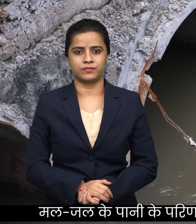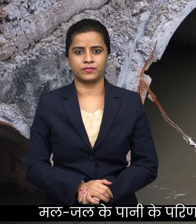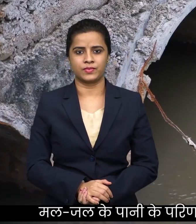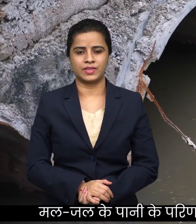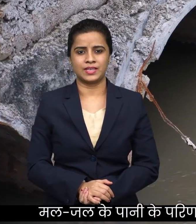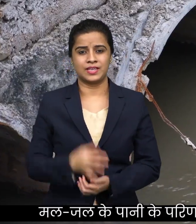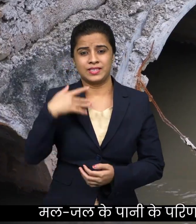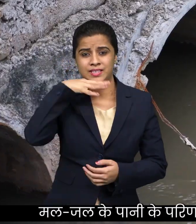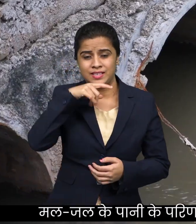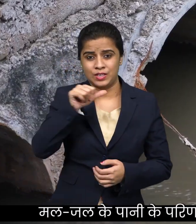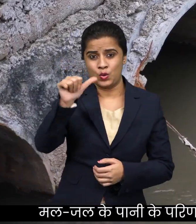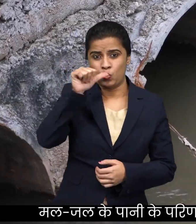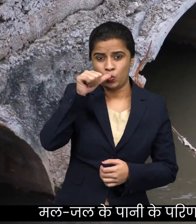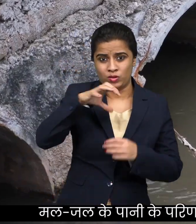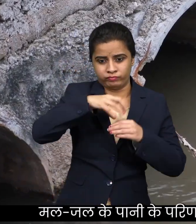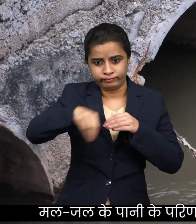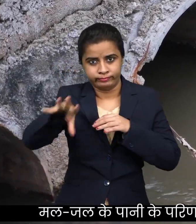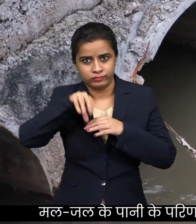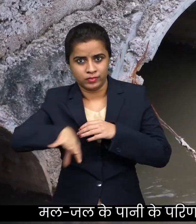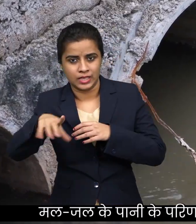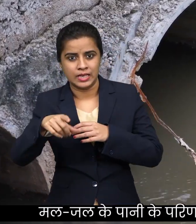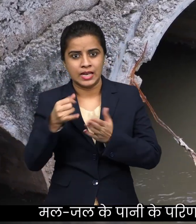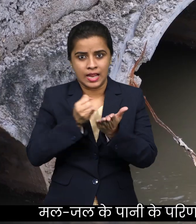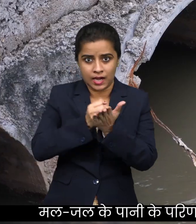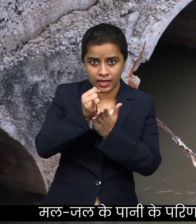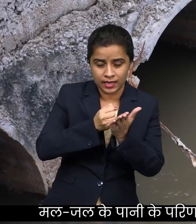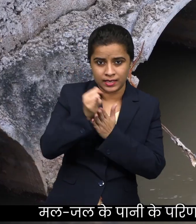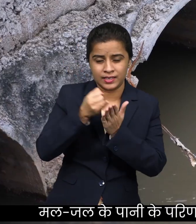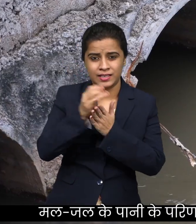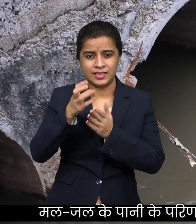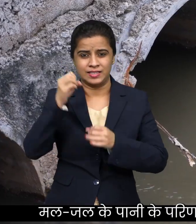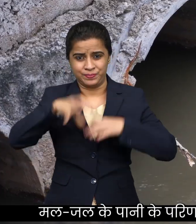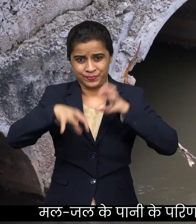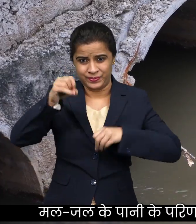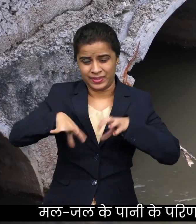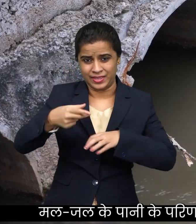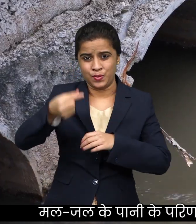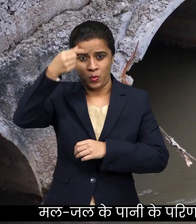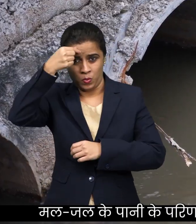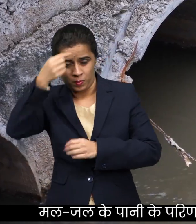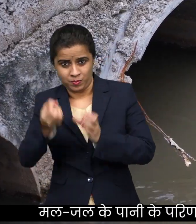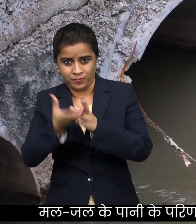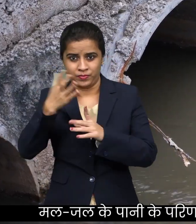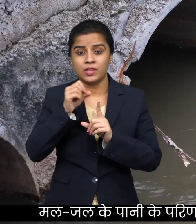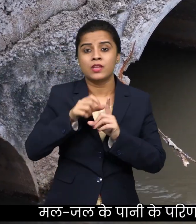मल जल के पानी के परिणामस्वरूप कृषि संदूषण और पर्यावरणीय गिरावट होती है।